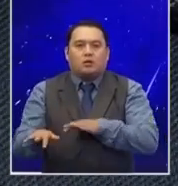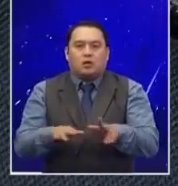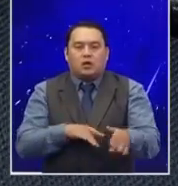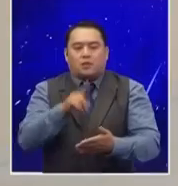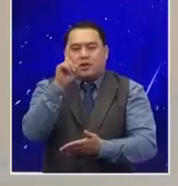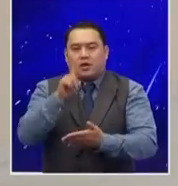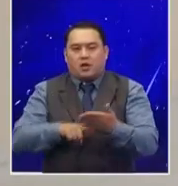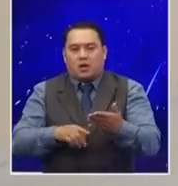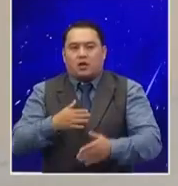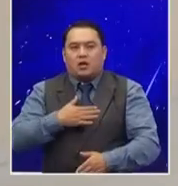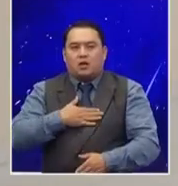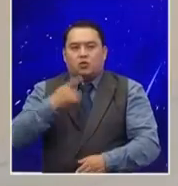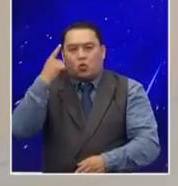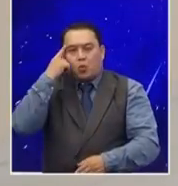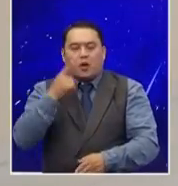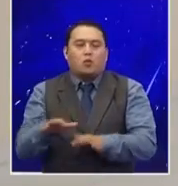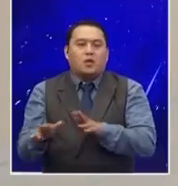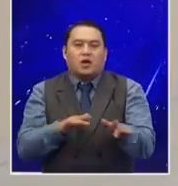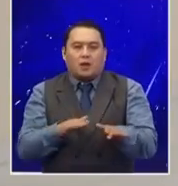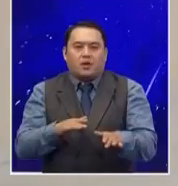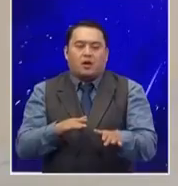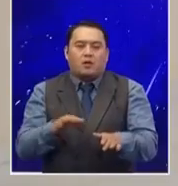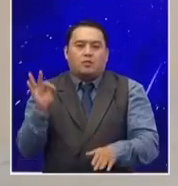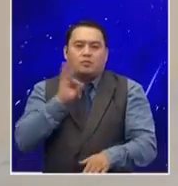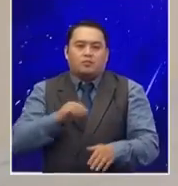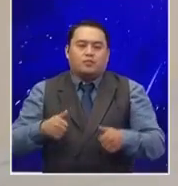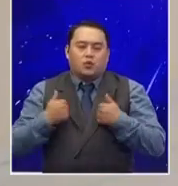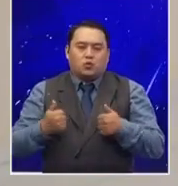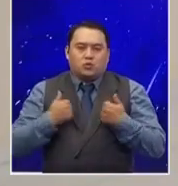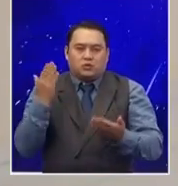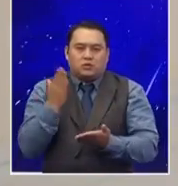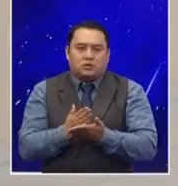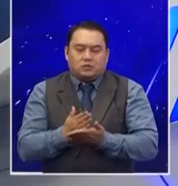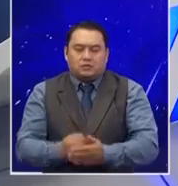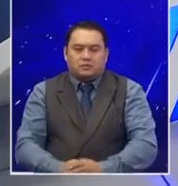религии. Я думаю, данное мероприятие прошло плодотворно.